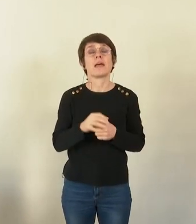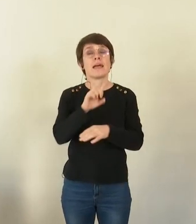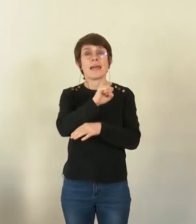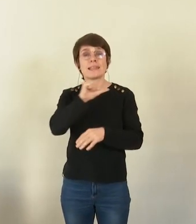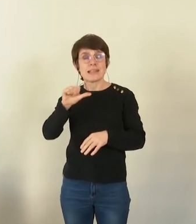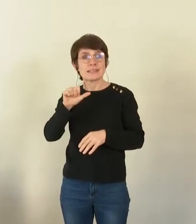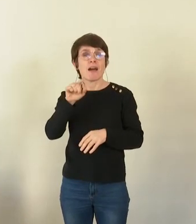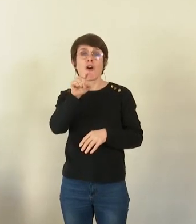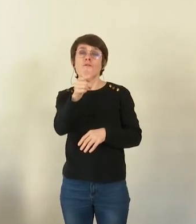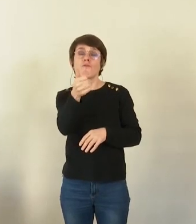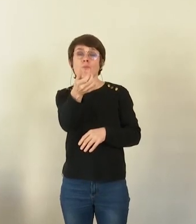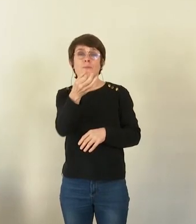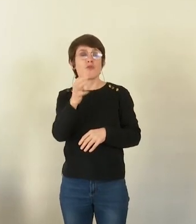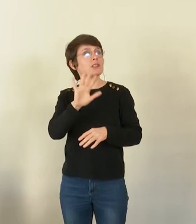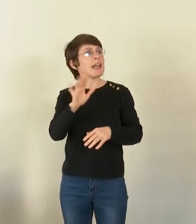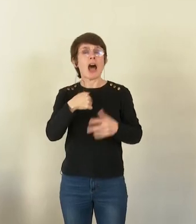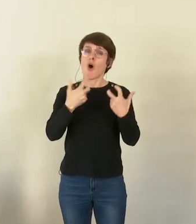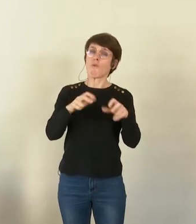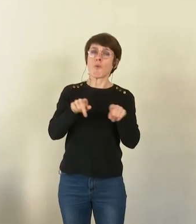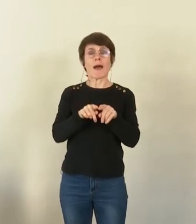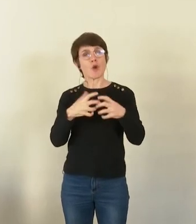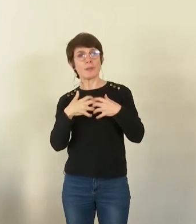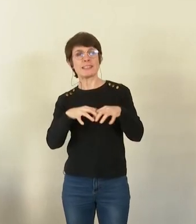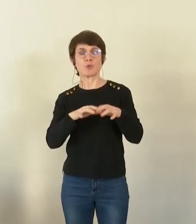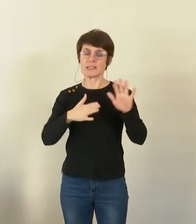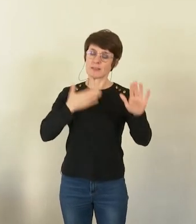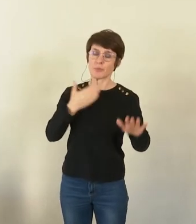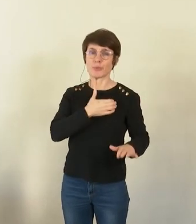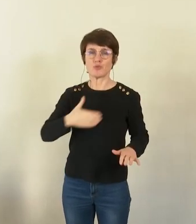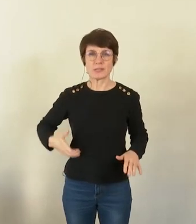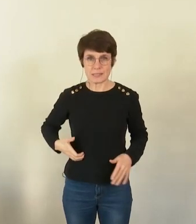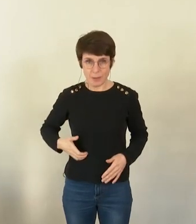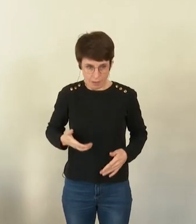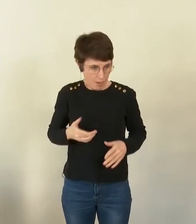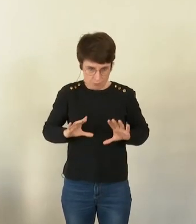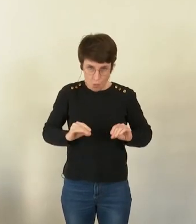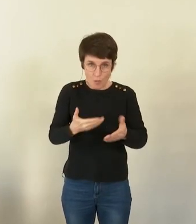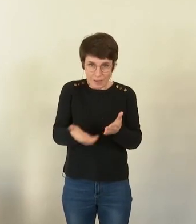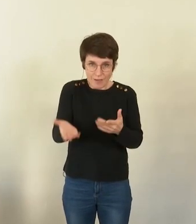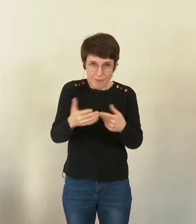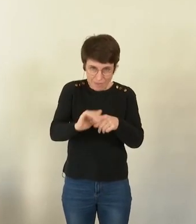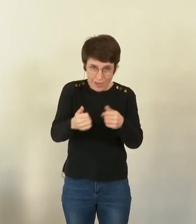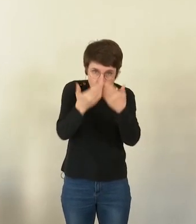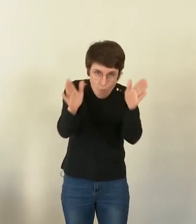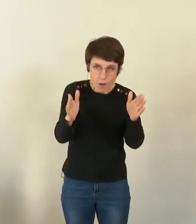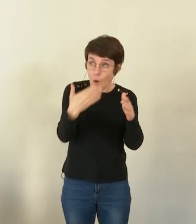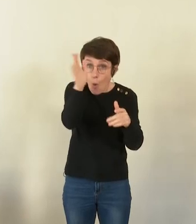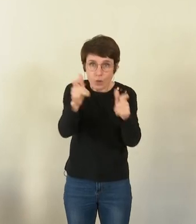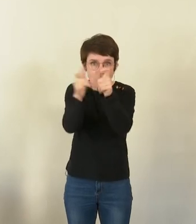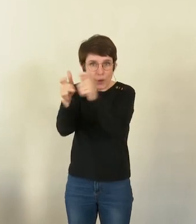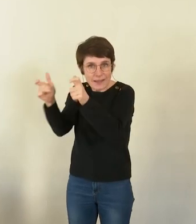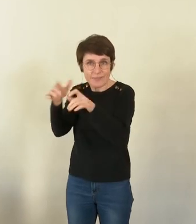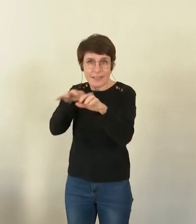dispositif municipal matérialisezle ici donner toutes les chances à cette expérimentation en faisant entrer d'autres